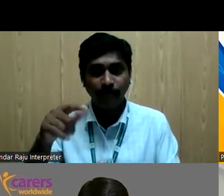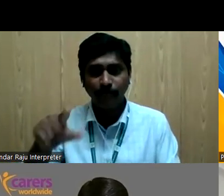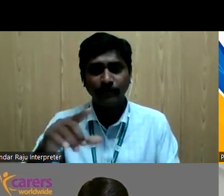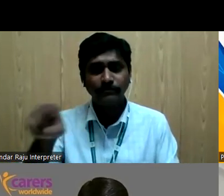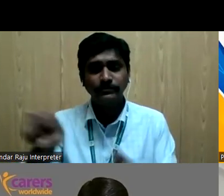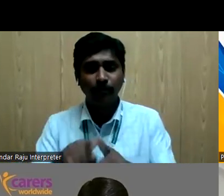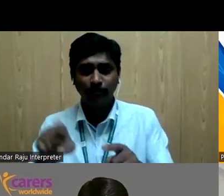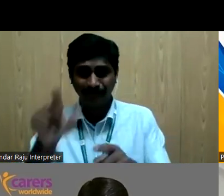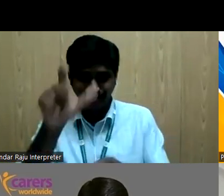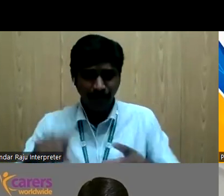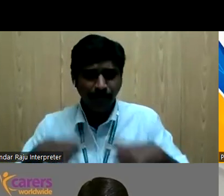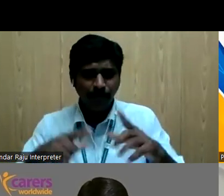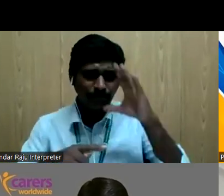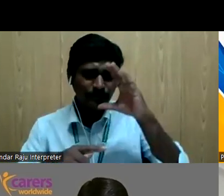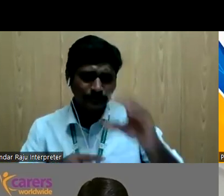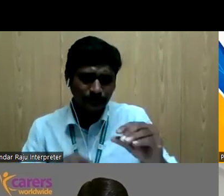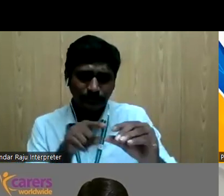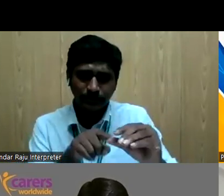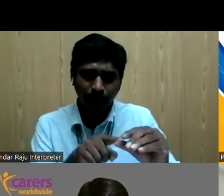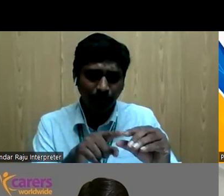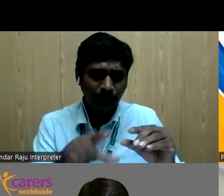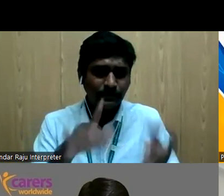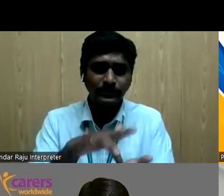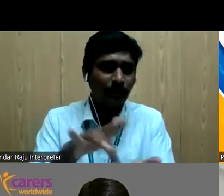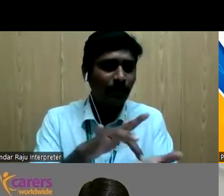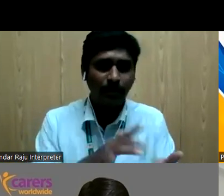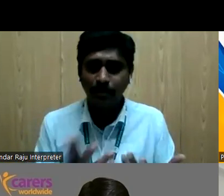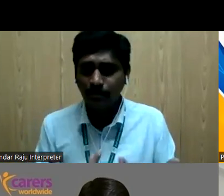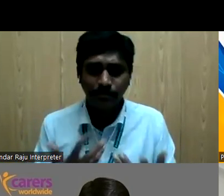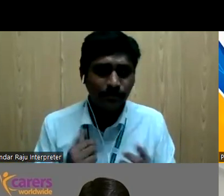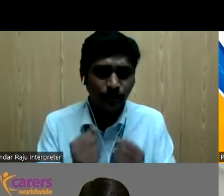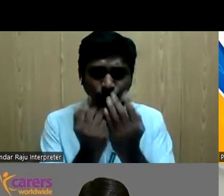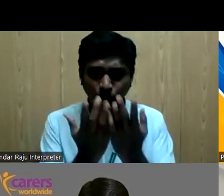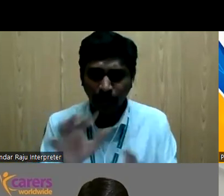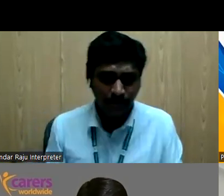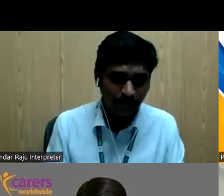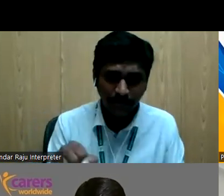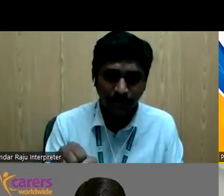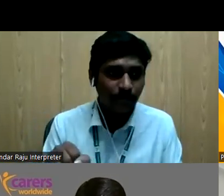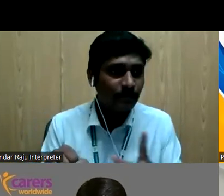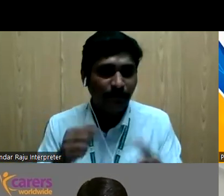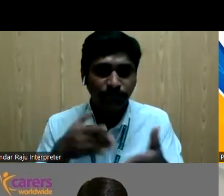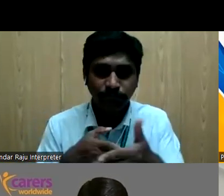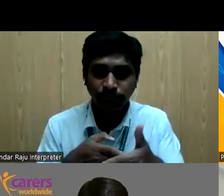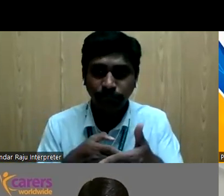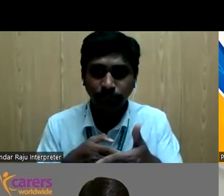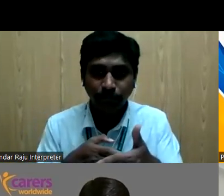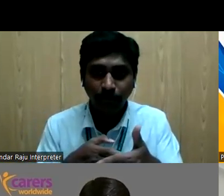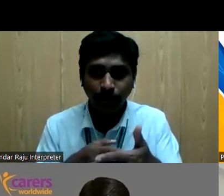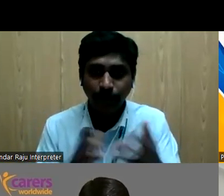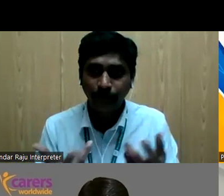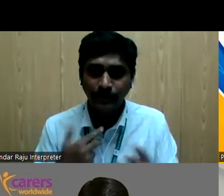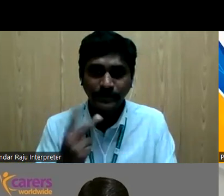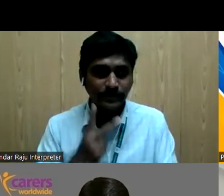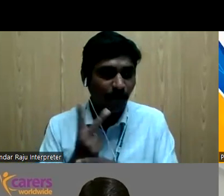थेरेपी मतलब सेंटर नहीं थी. तो मुझे वहां स्कूल एडमिशन कराने में दिक्कत हुई, क्योंकि वो उसकी सेफ्टी